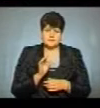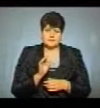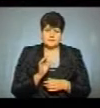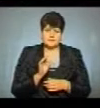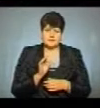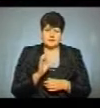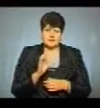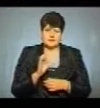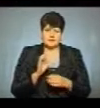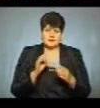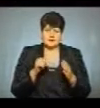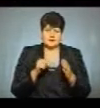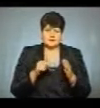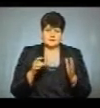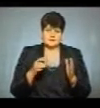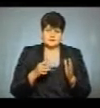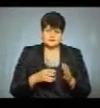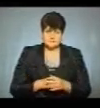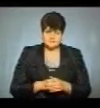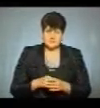сочний оцей плід землі.